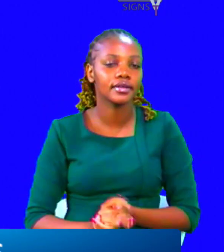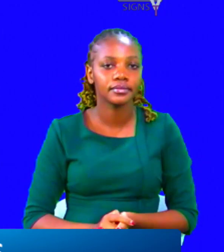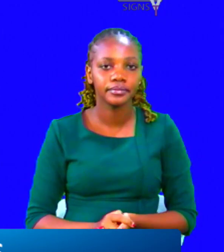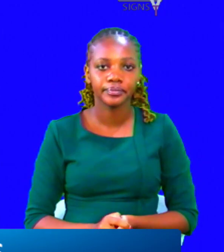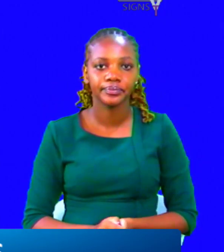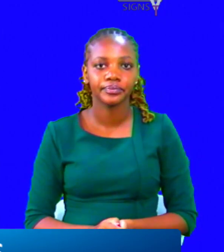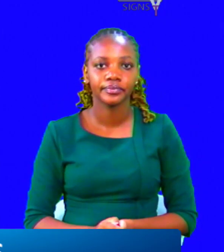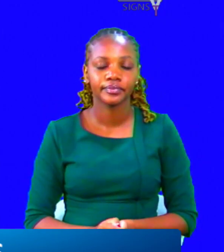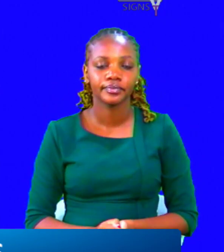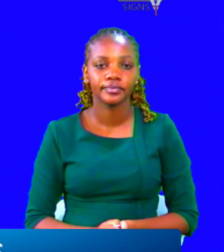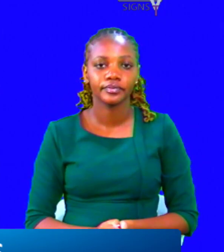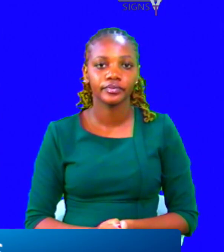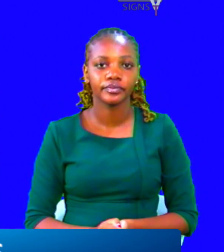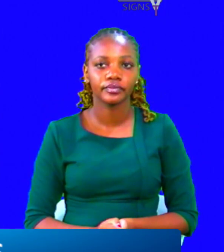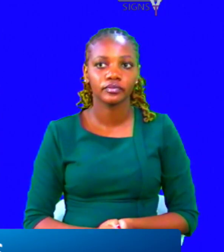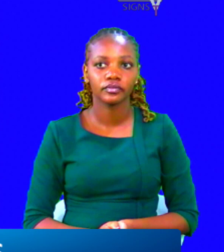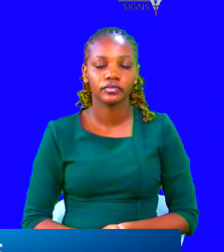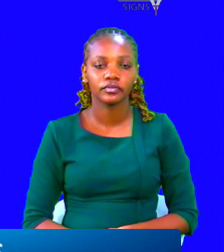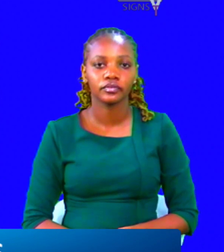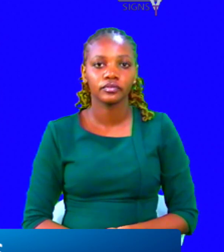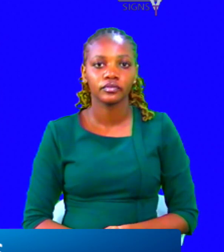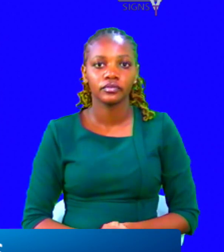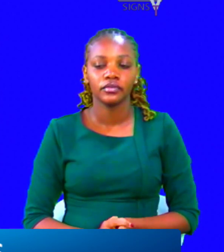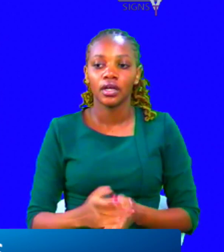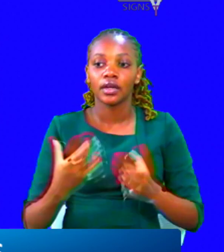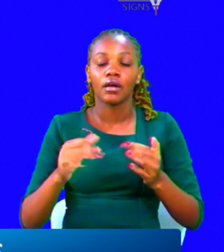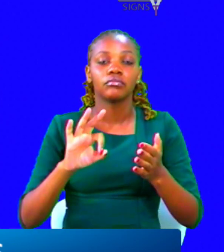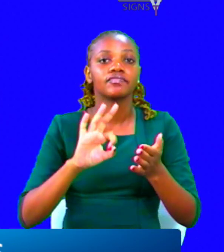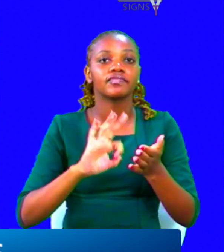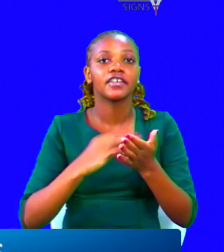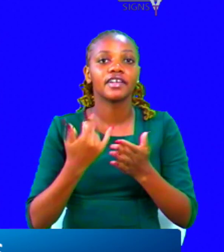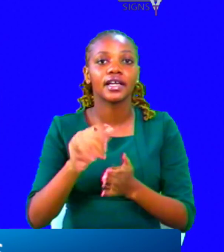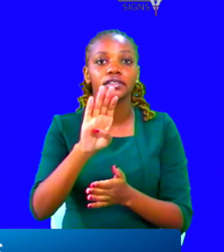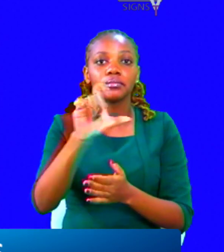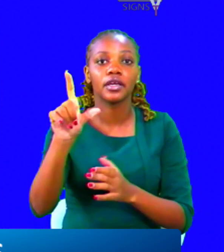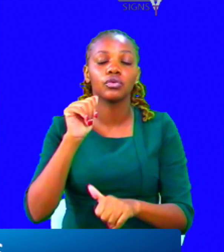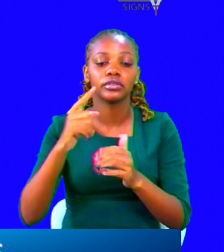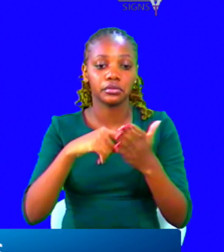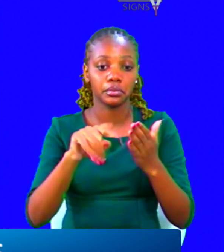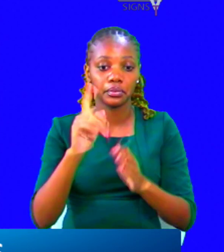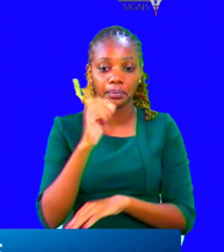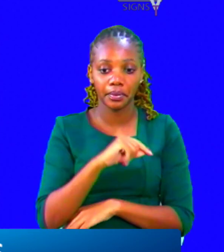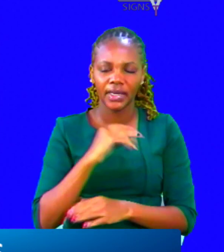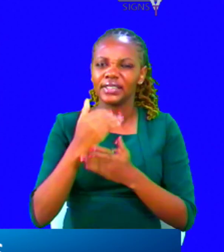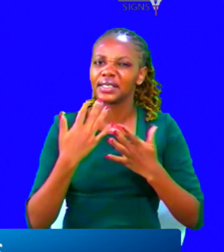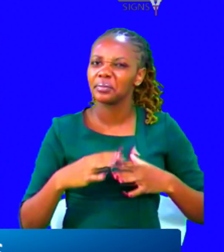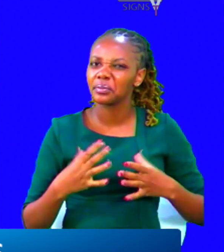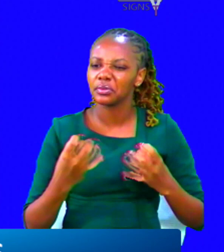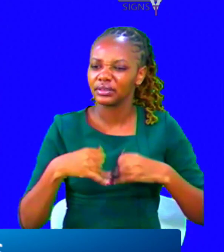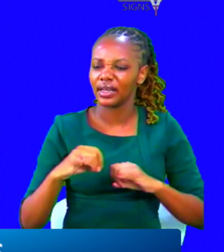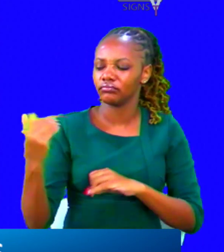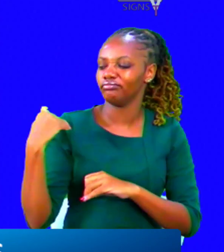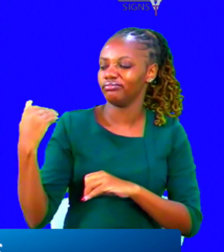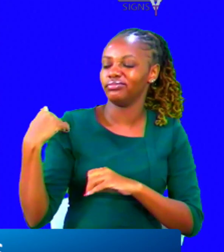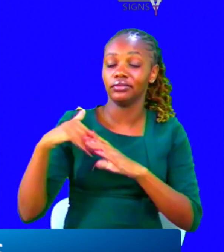crisis. Hata kwa hii finance bill, tumesikia hii finance bill ambayo imepita juzi, wengine wamejaribu